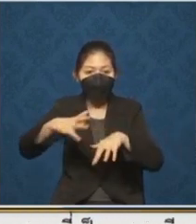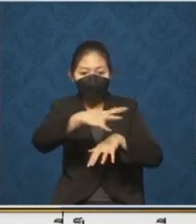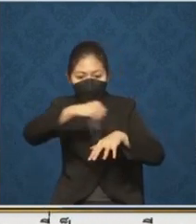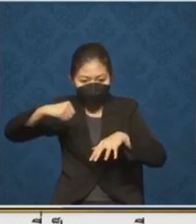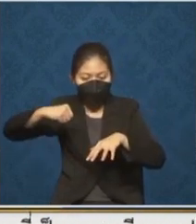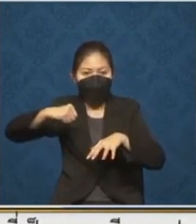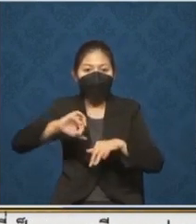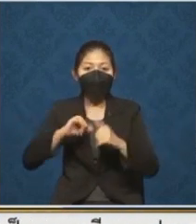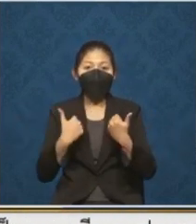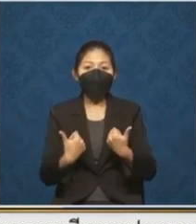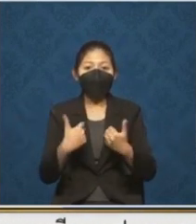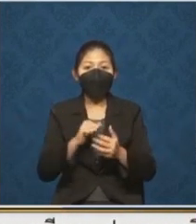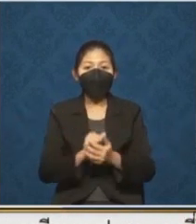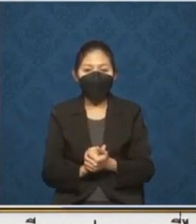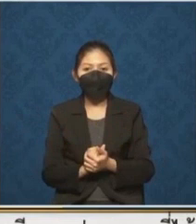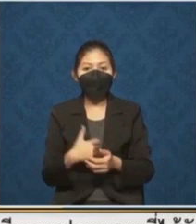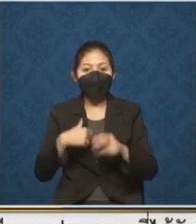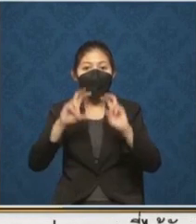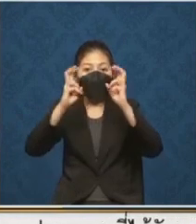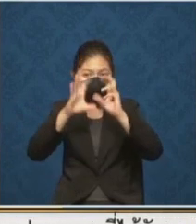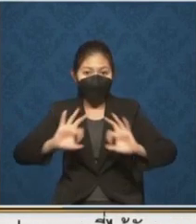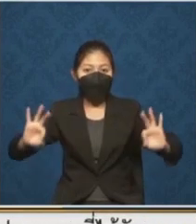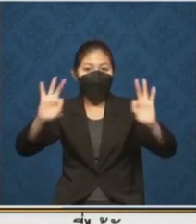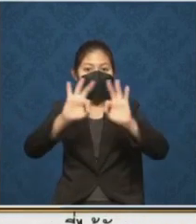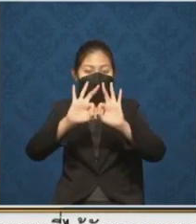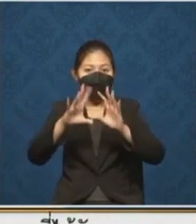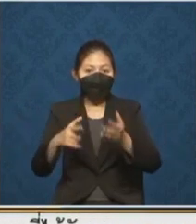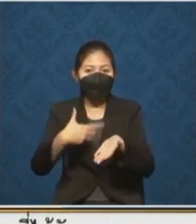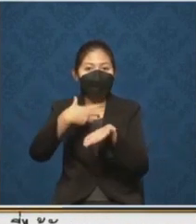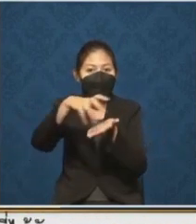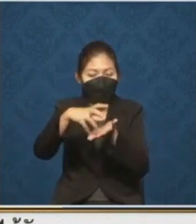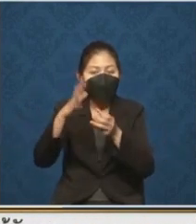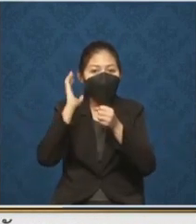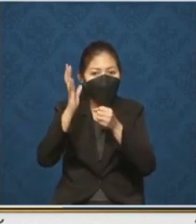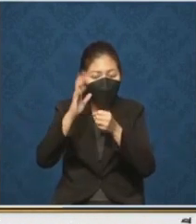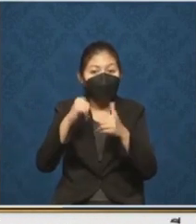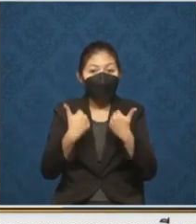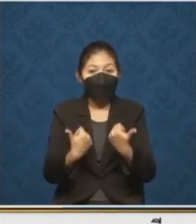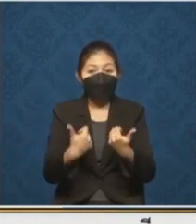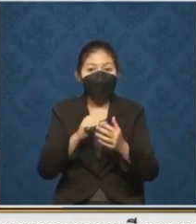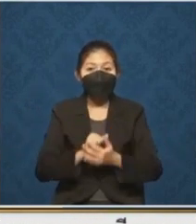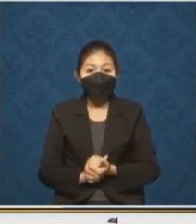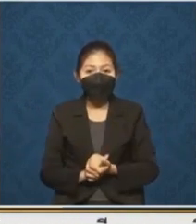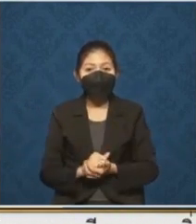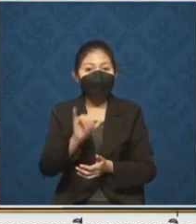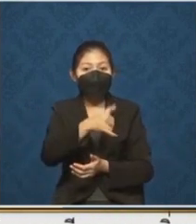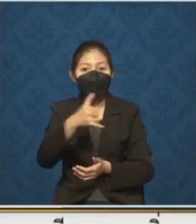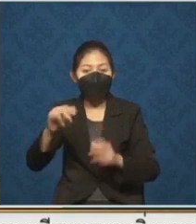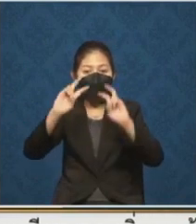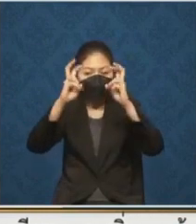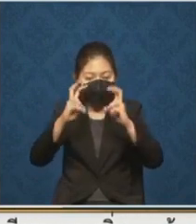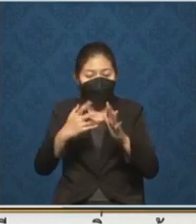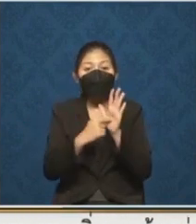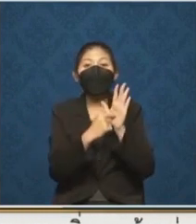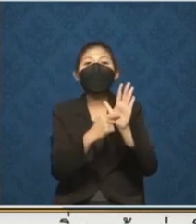ดันั้นวันนี้ผมจงอยากจะเอาเรื่องที่สำคญที่สุดมาพูด แล้วก็บางประเด็นก็ข